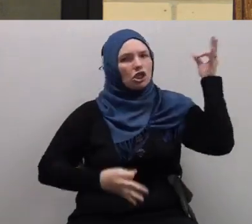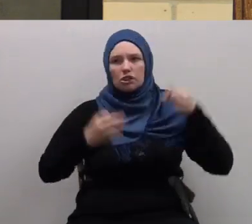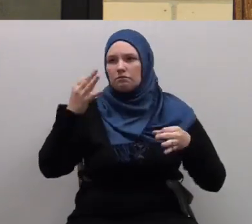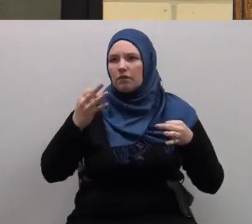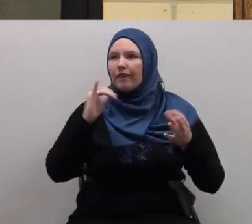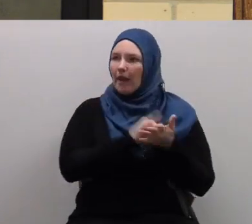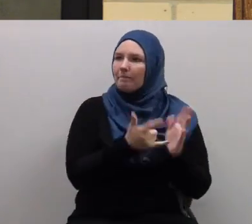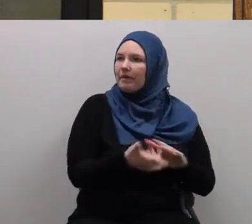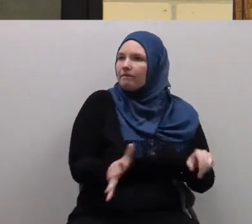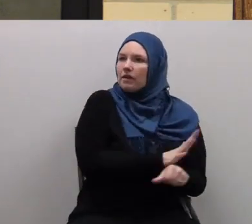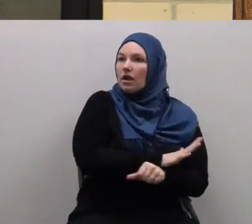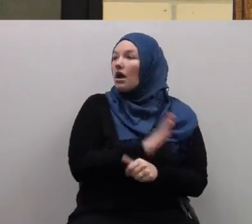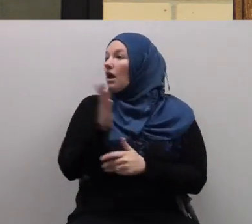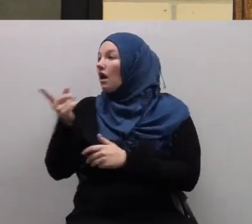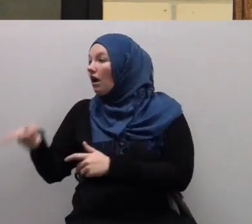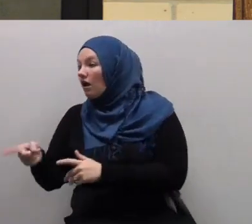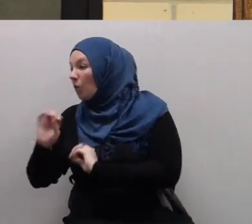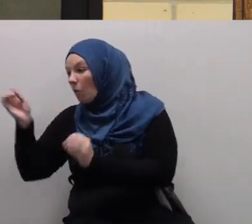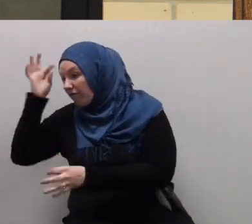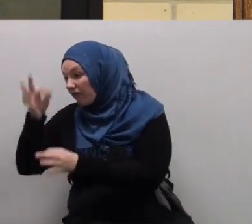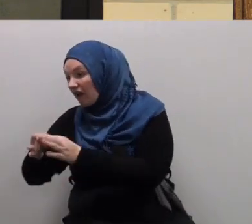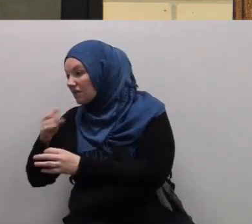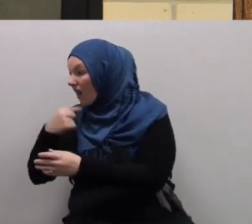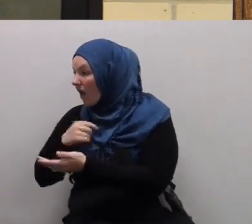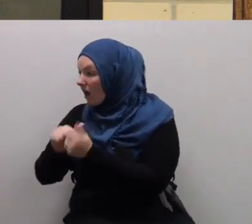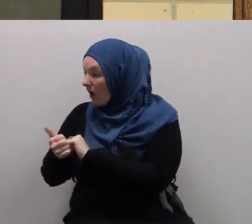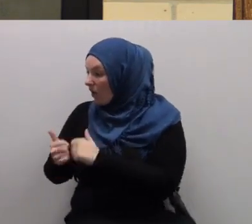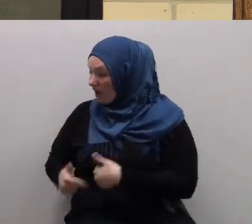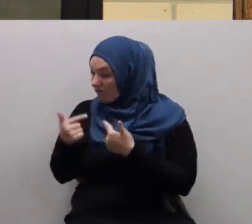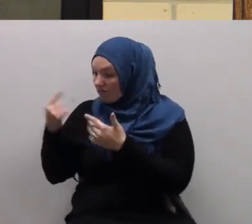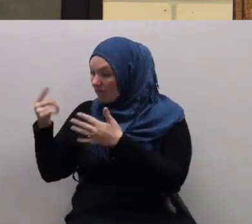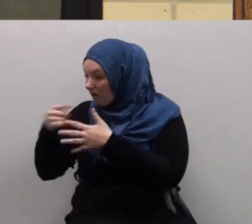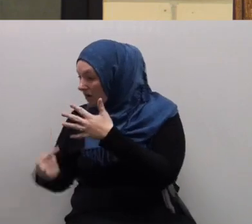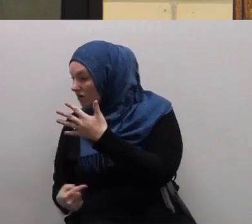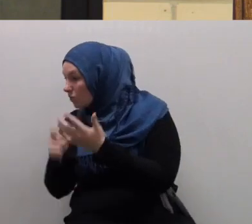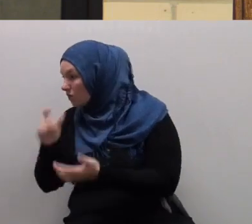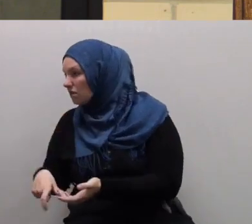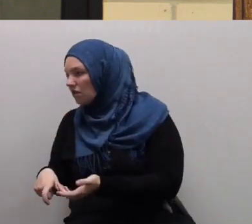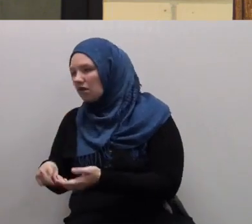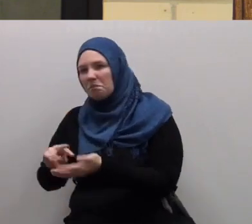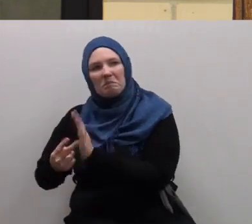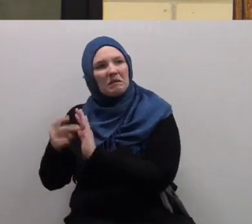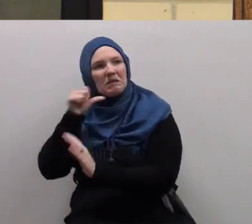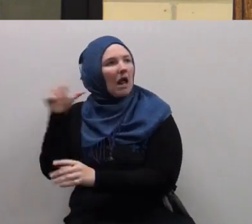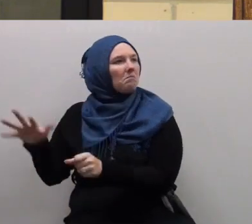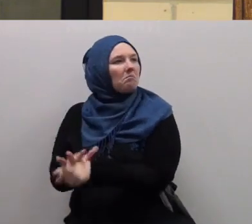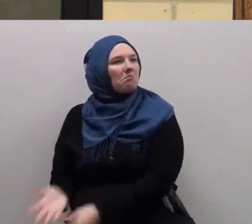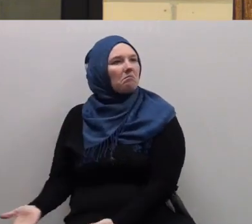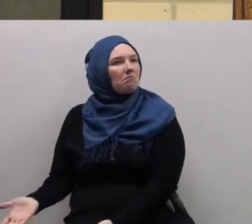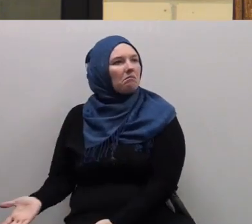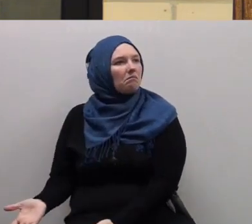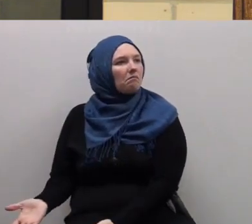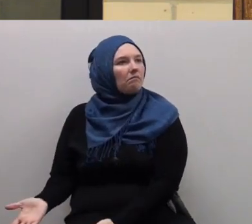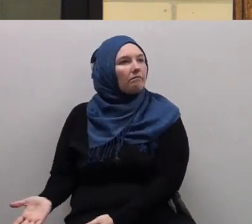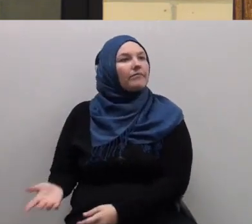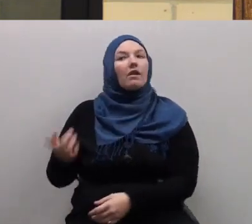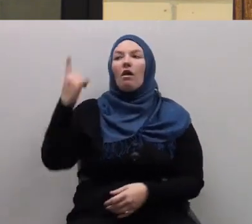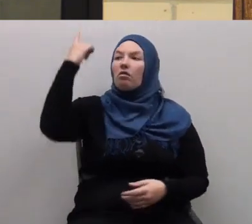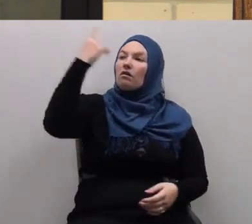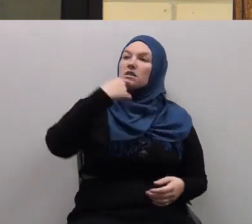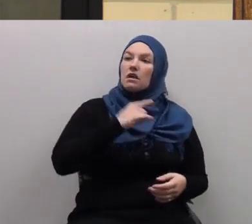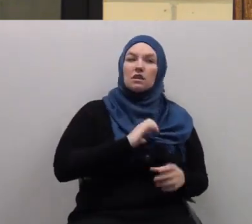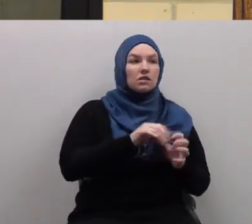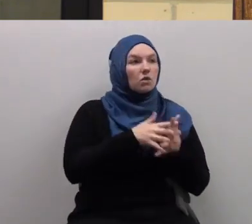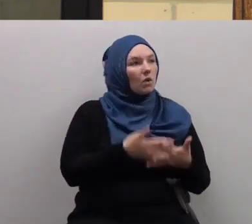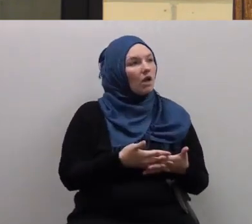الْيَوْمَ أَكْمَلْتُ لَكُمْ دِينَكُمْ. Today I have completed your faith for you.